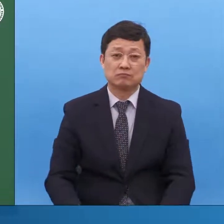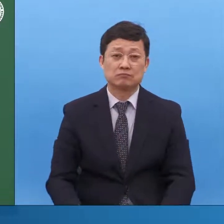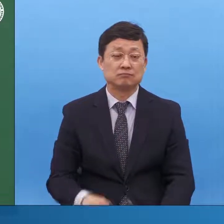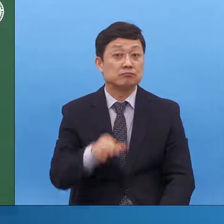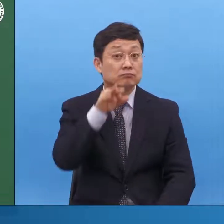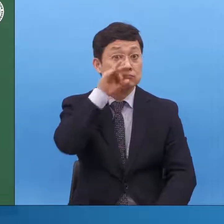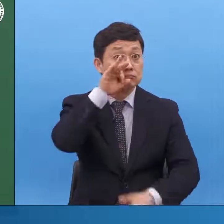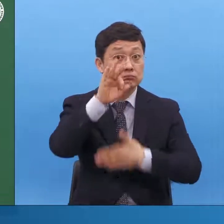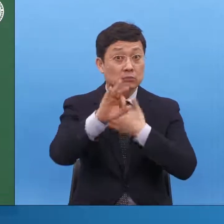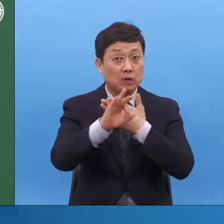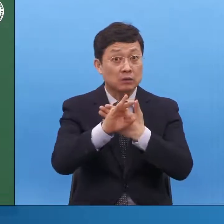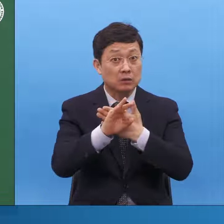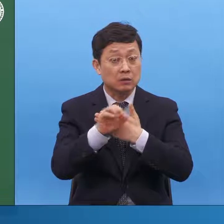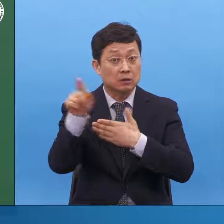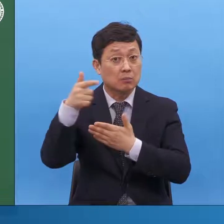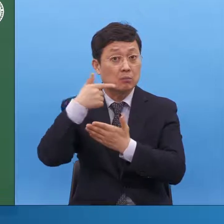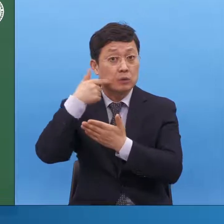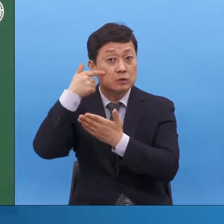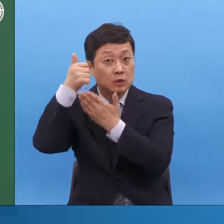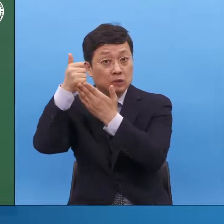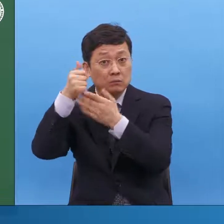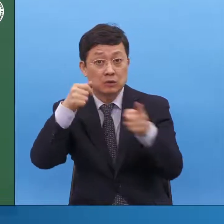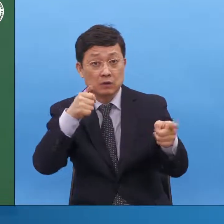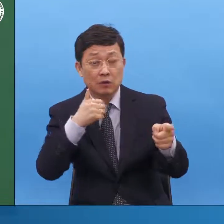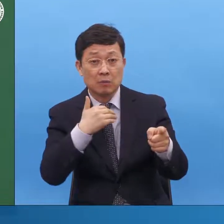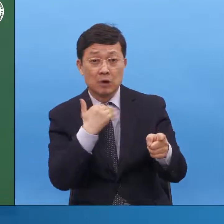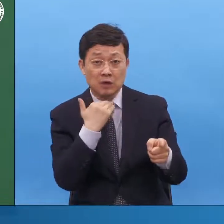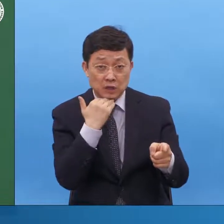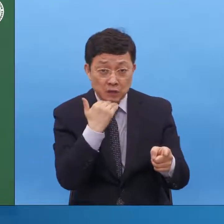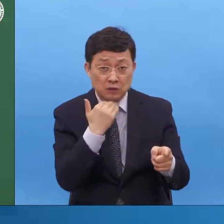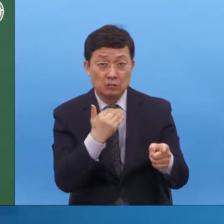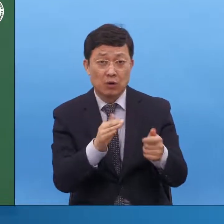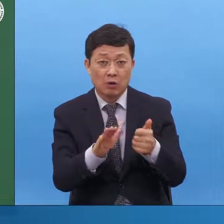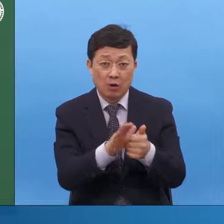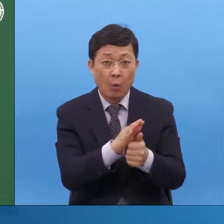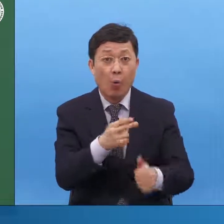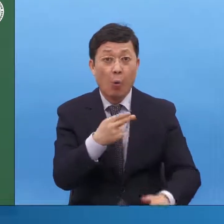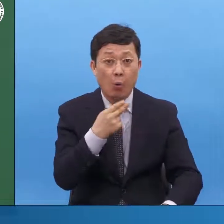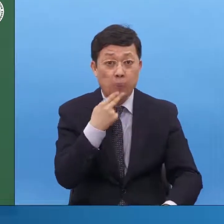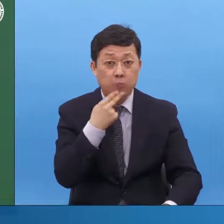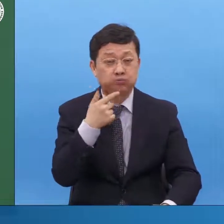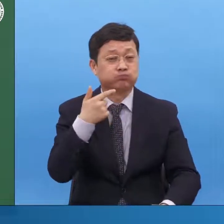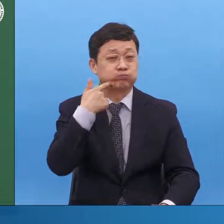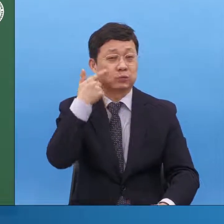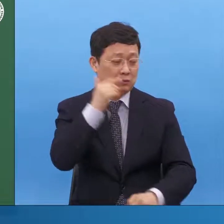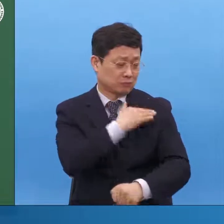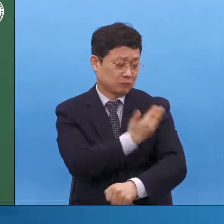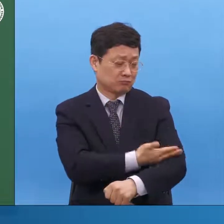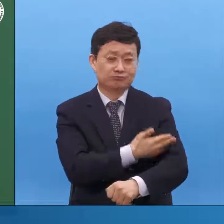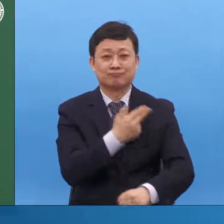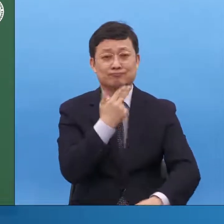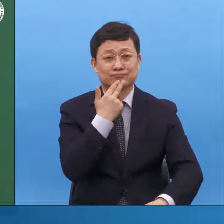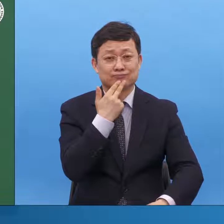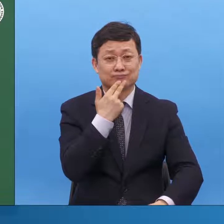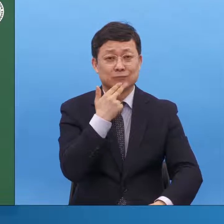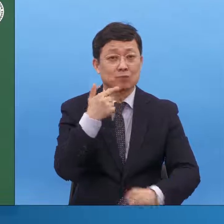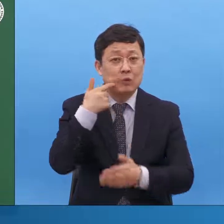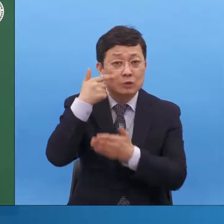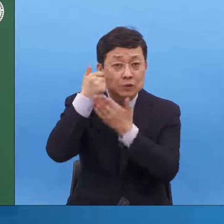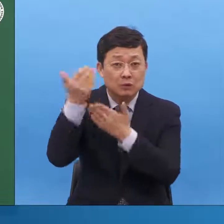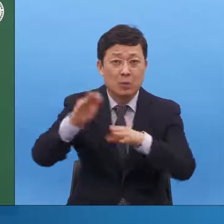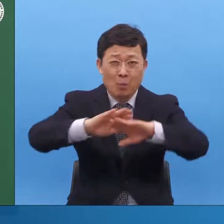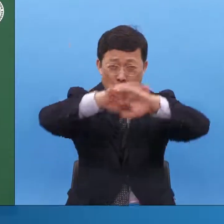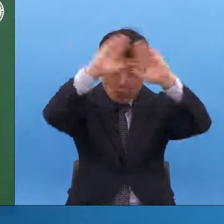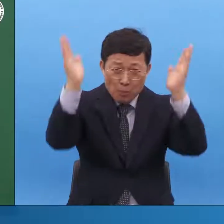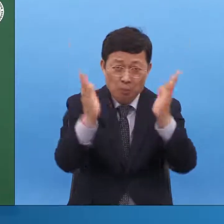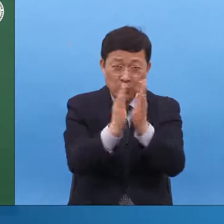목사 할 수 있는 그런 그게 안 돼요. 여러분은 다 살려야 돼요. If not, then you don't have what it takes to become a pastor.